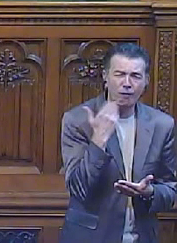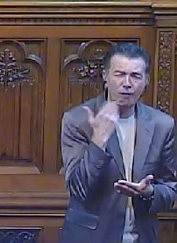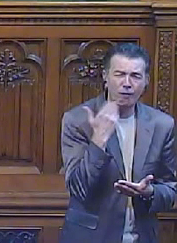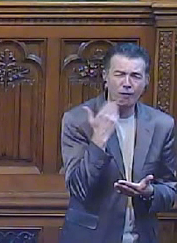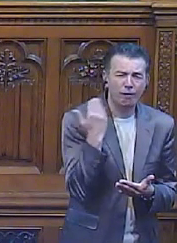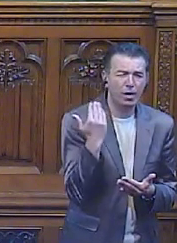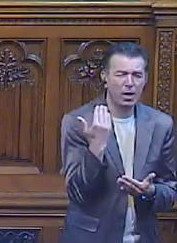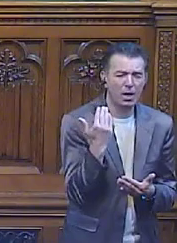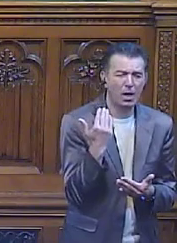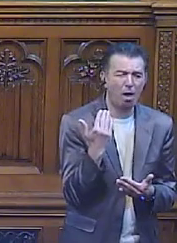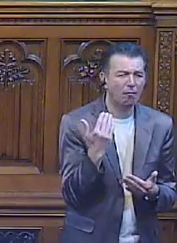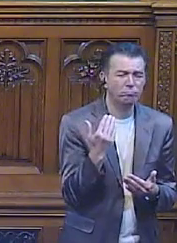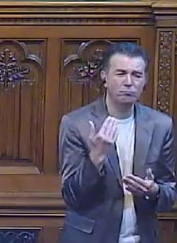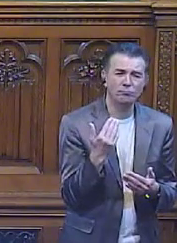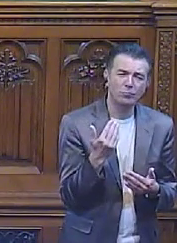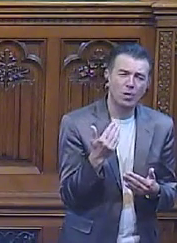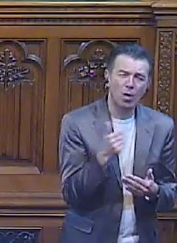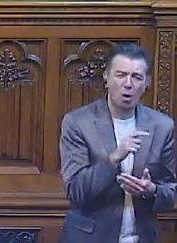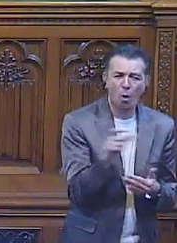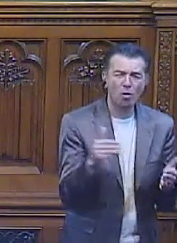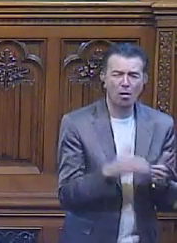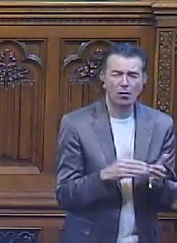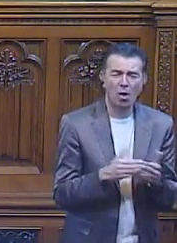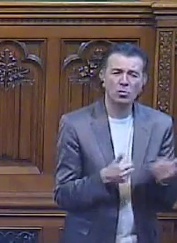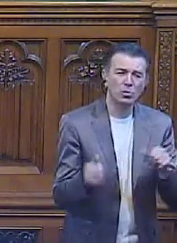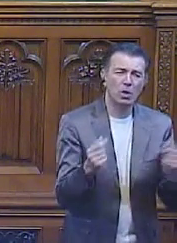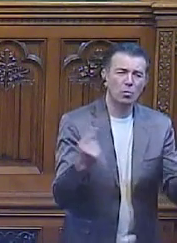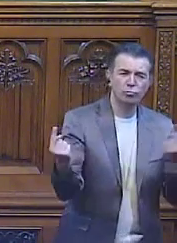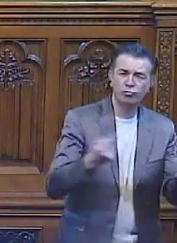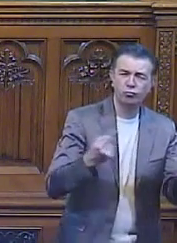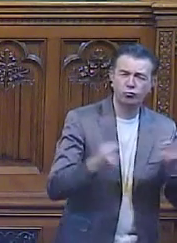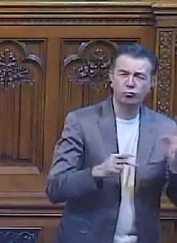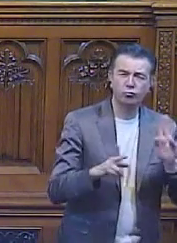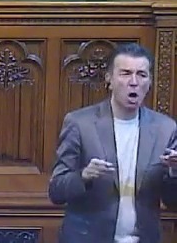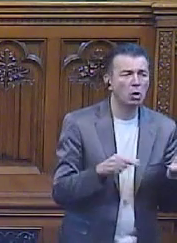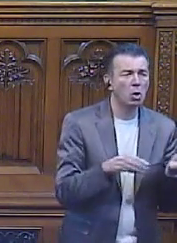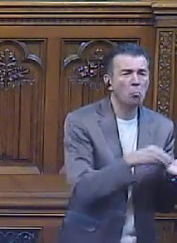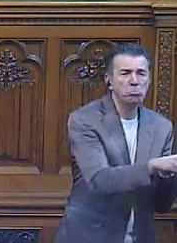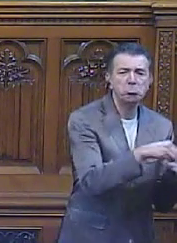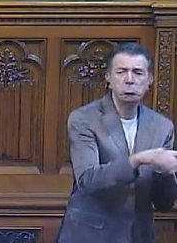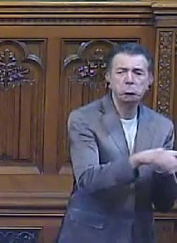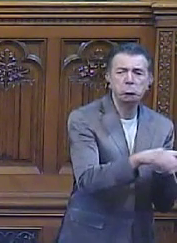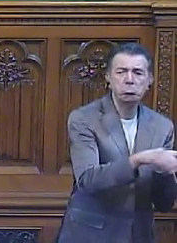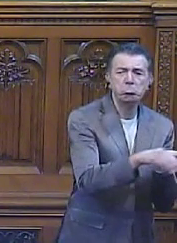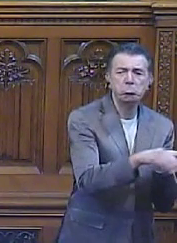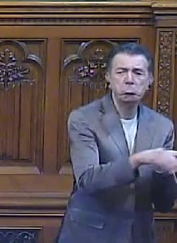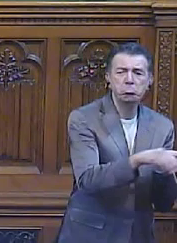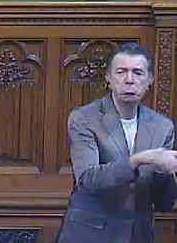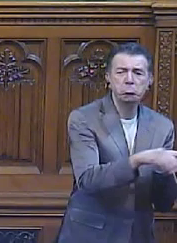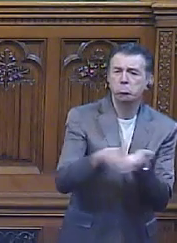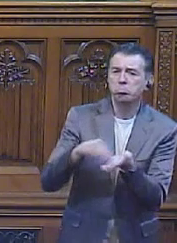Hunderttausende zusätzliche Empfänger durchzufinanzieren. Das ist es einfach nicht.